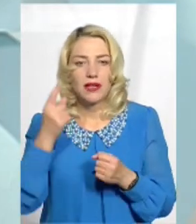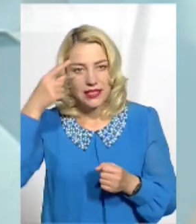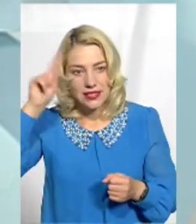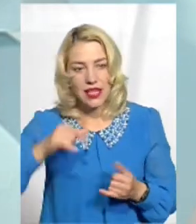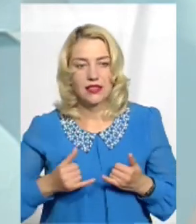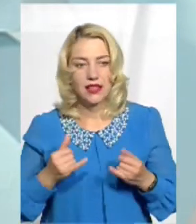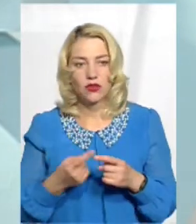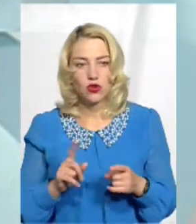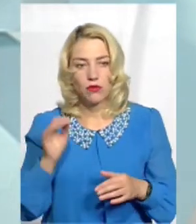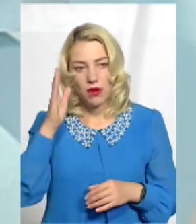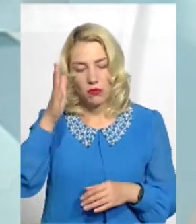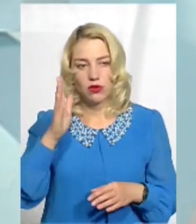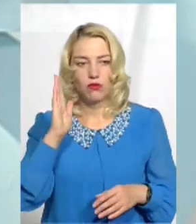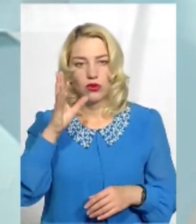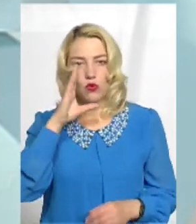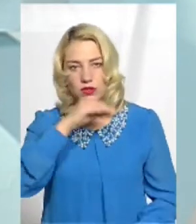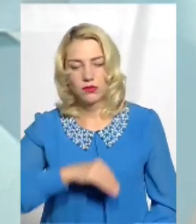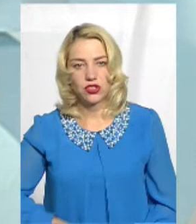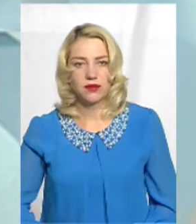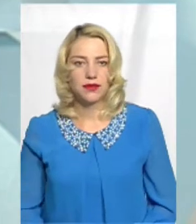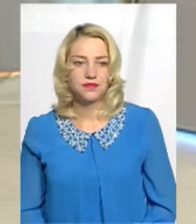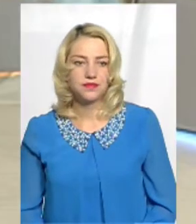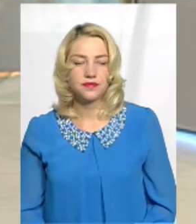знань для того, щоб в майбутньому стати успішнішим.